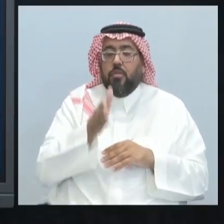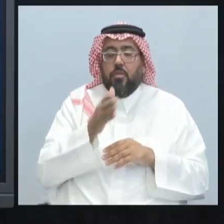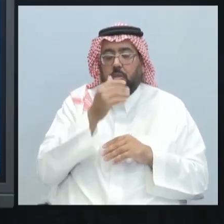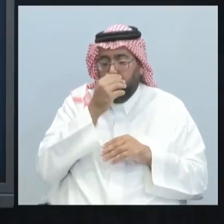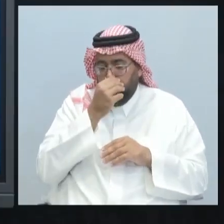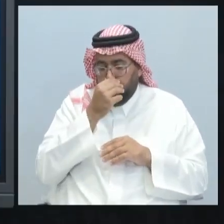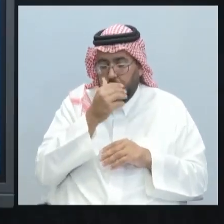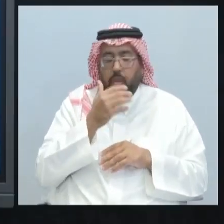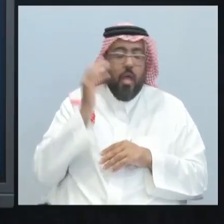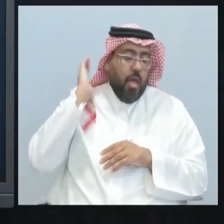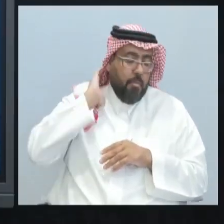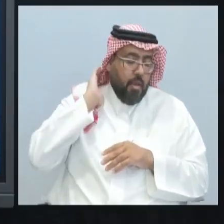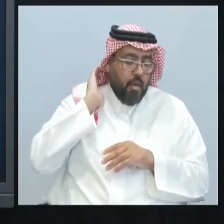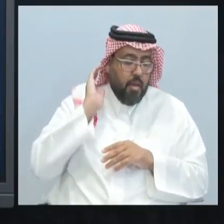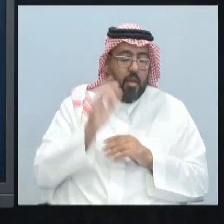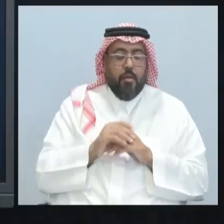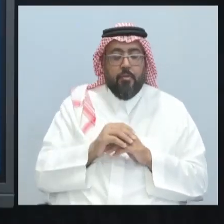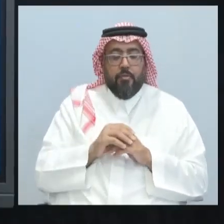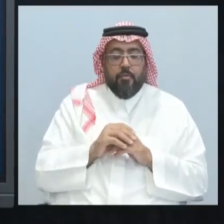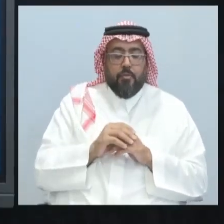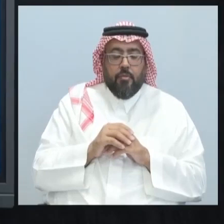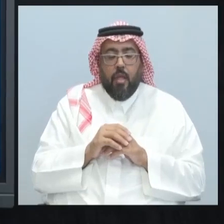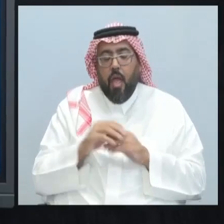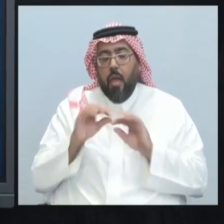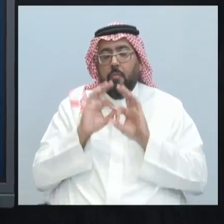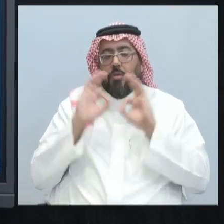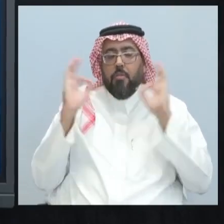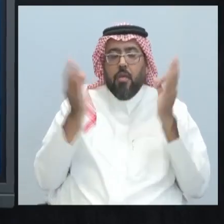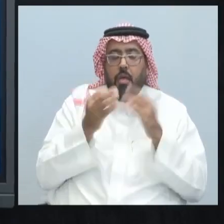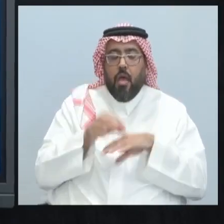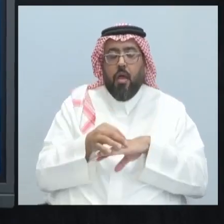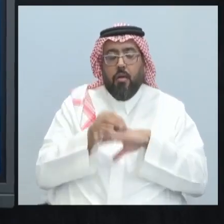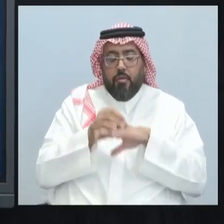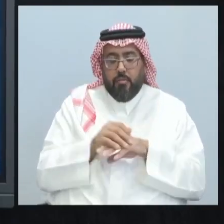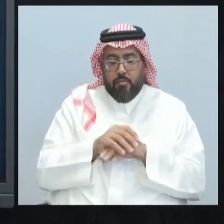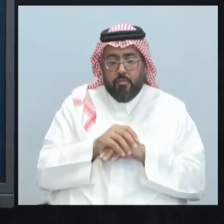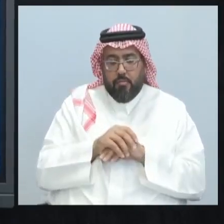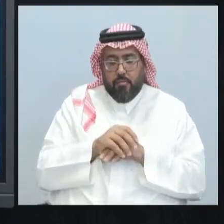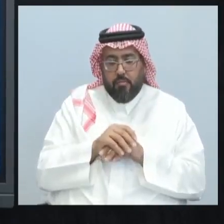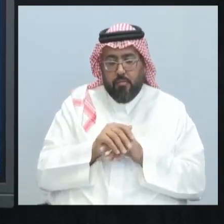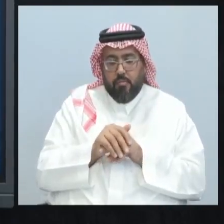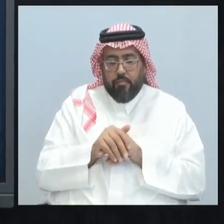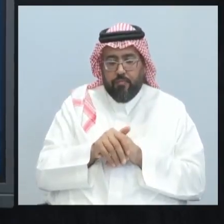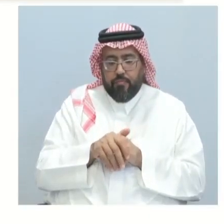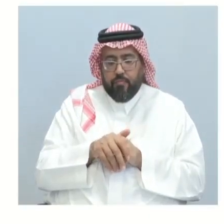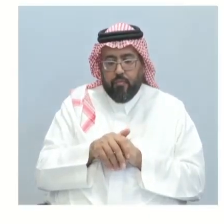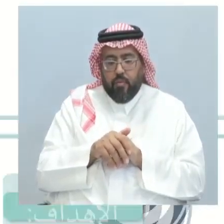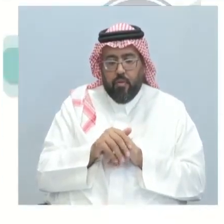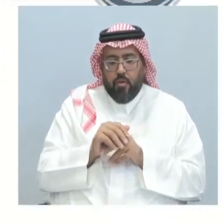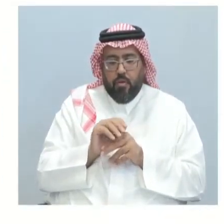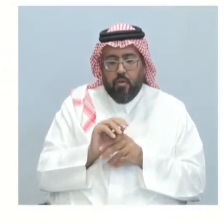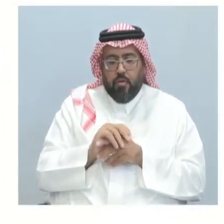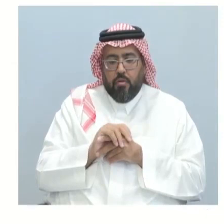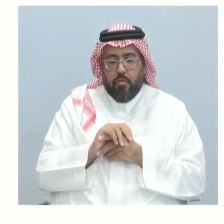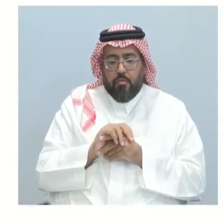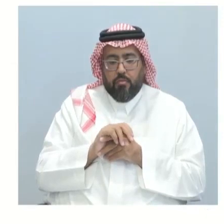يكون امين وان يكون صادق مع كل الناس ايا كانت ديانتهم